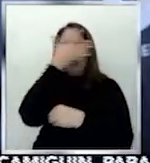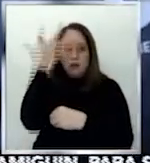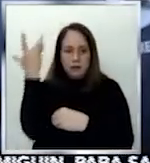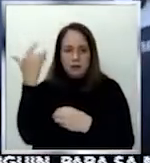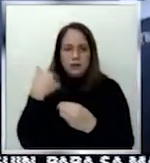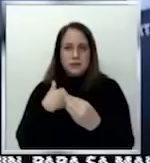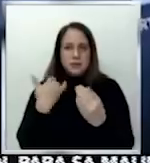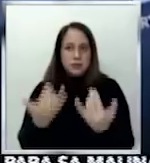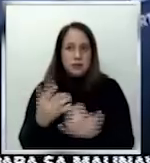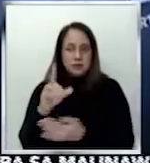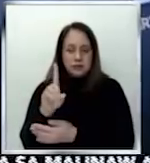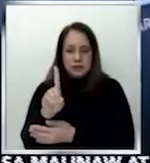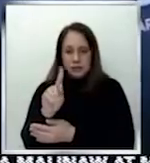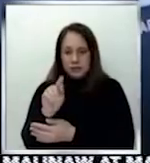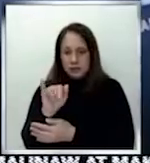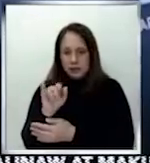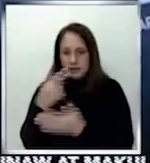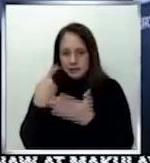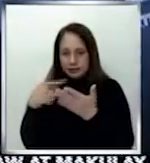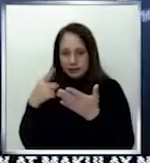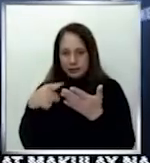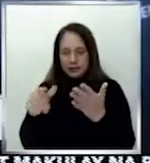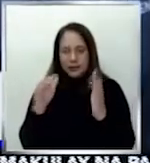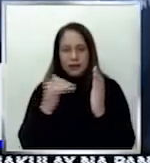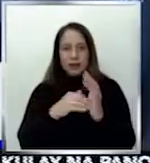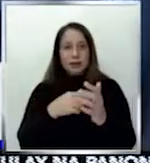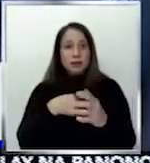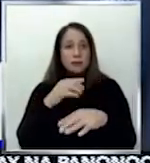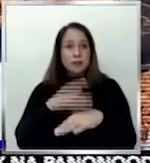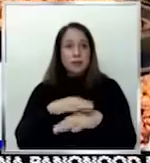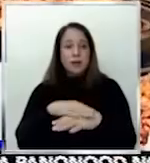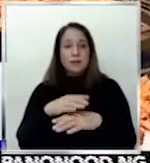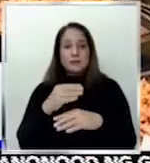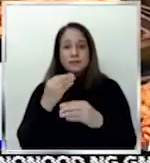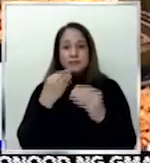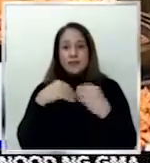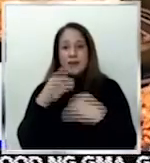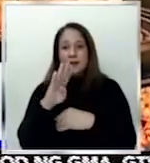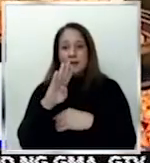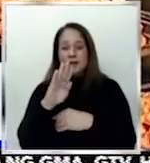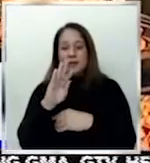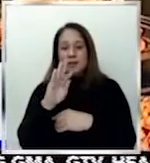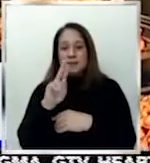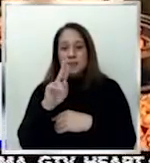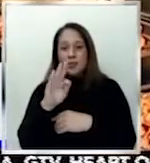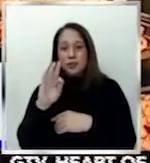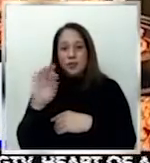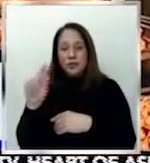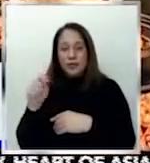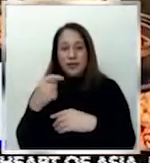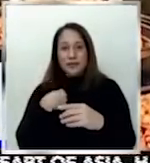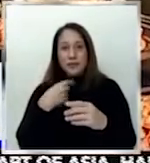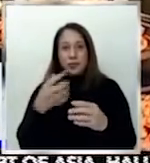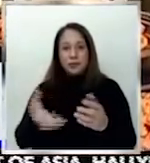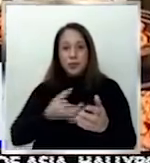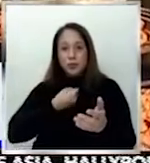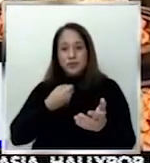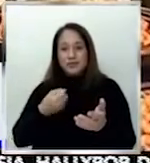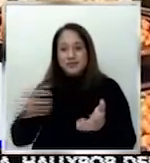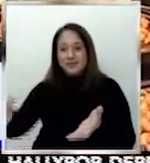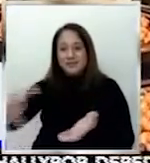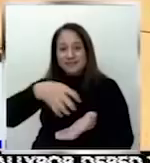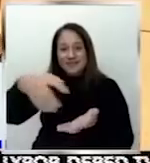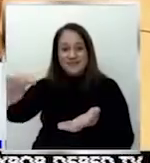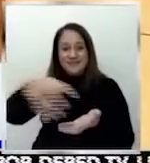DTI nag-i-inspection uli. Unang nasita ang buffet restaurant na ito. Kanya-kanya kasing takal ang mga customer ng pagkaing nakahapag sa